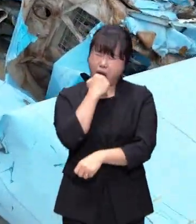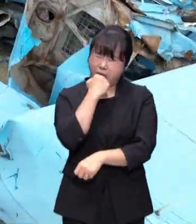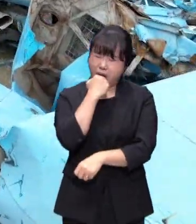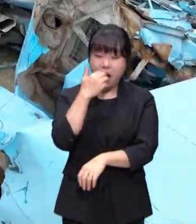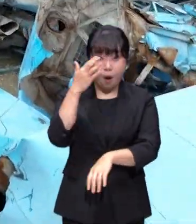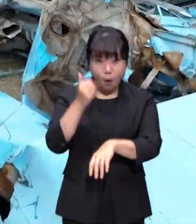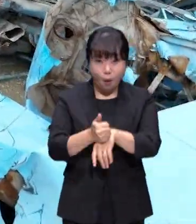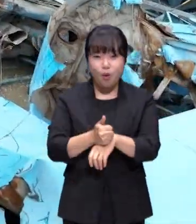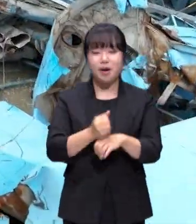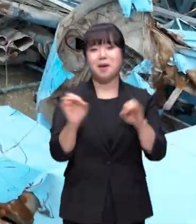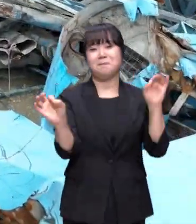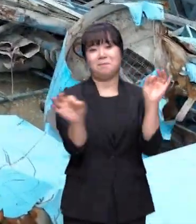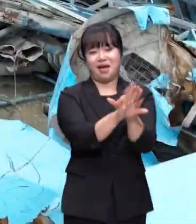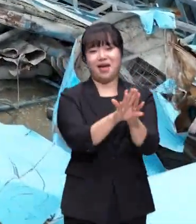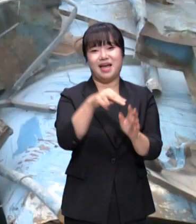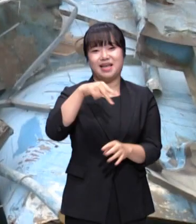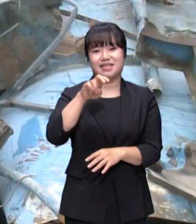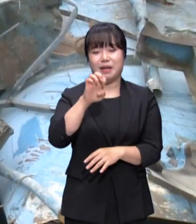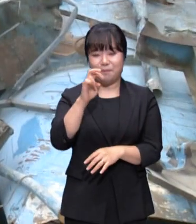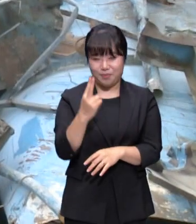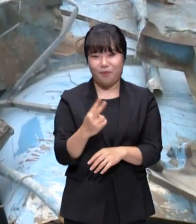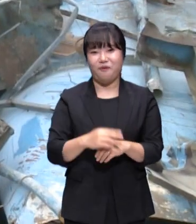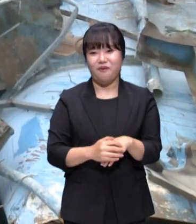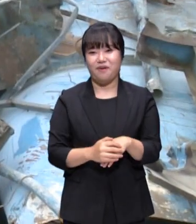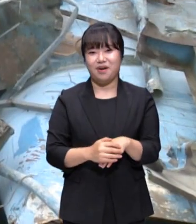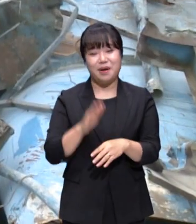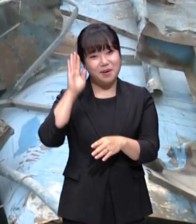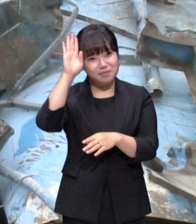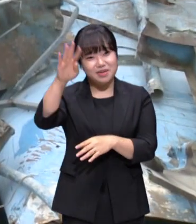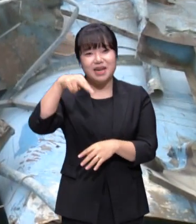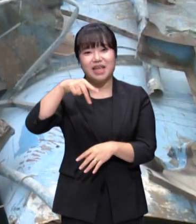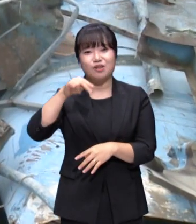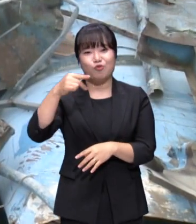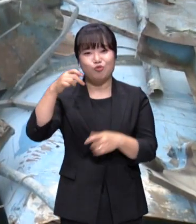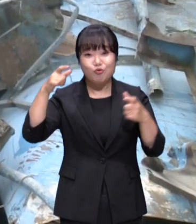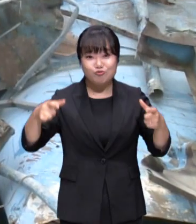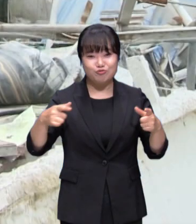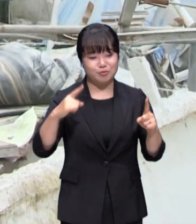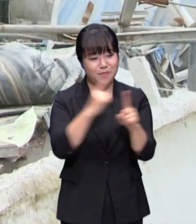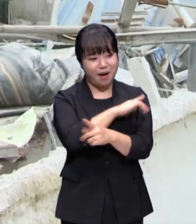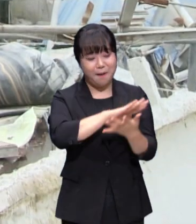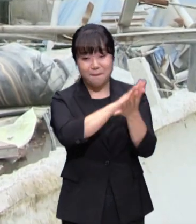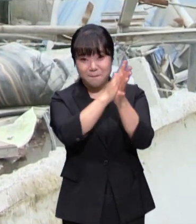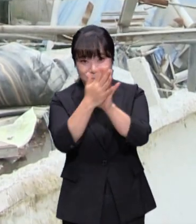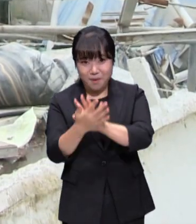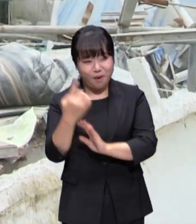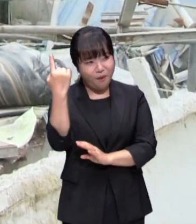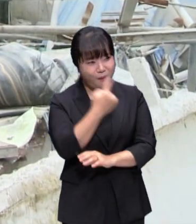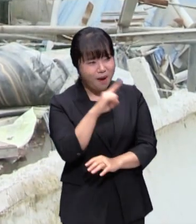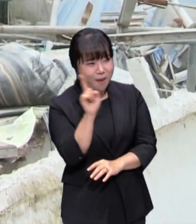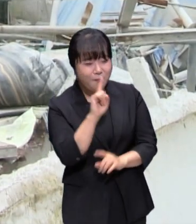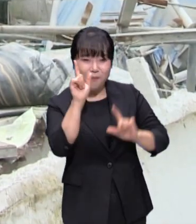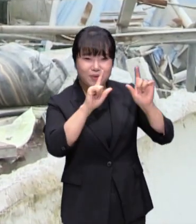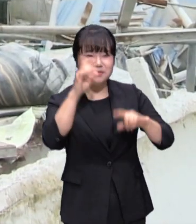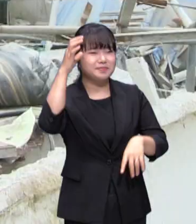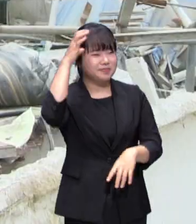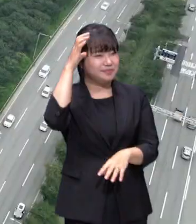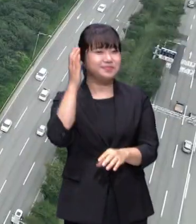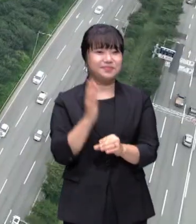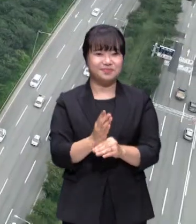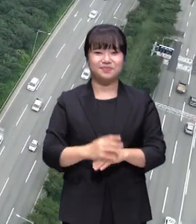뒤안길로 사라지는 3표 레미콘 공장. 미래 성동구의 핵심 공간으로 어떻게 자리매김할 것인지